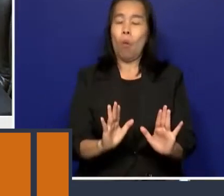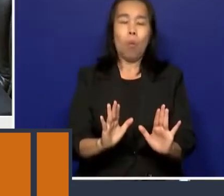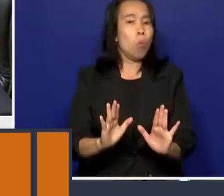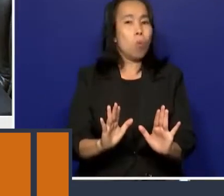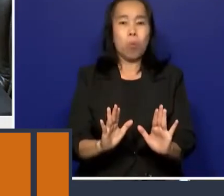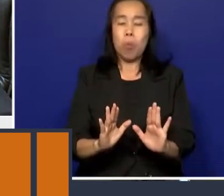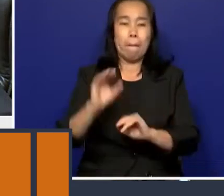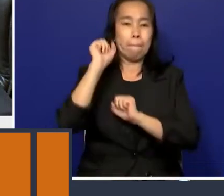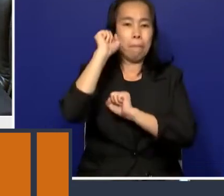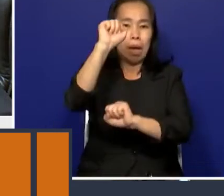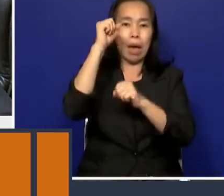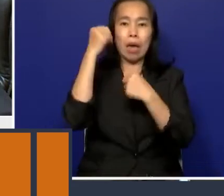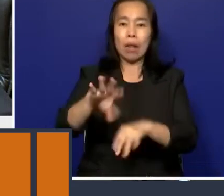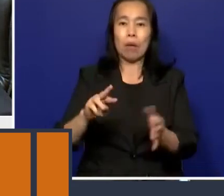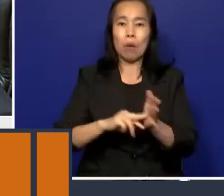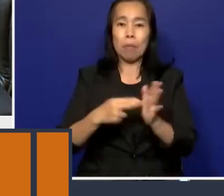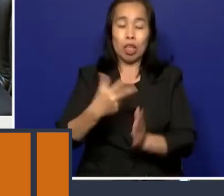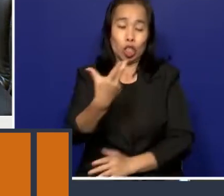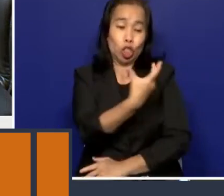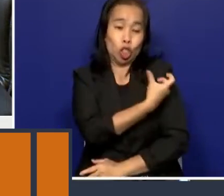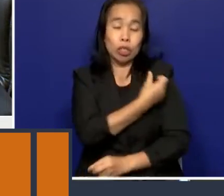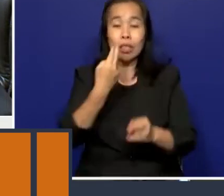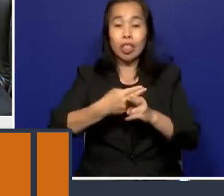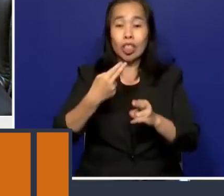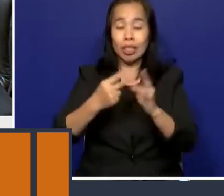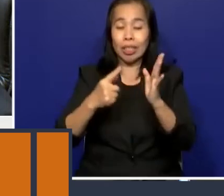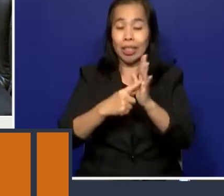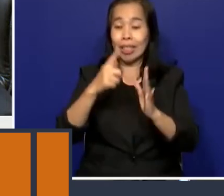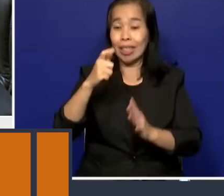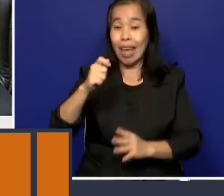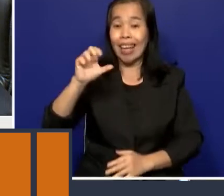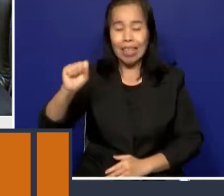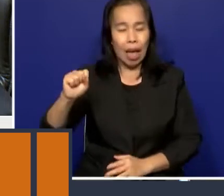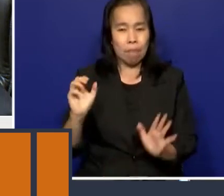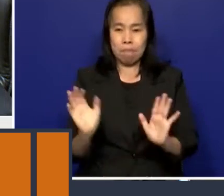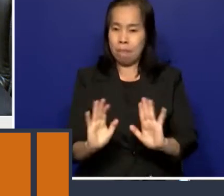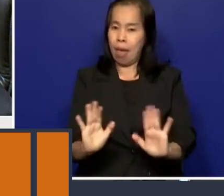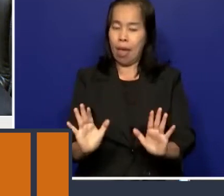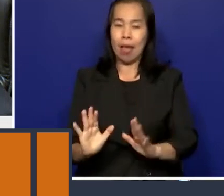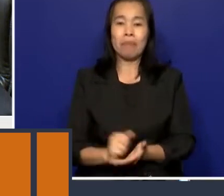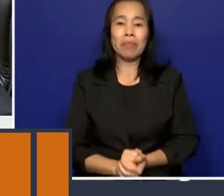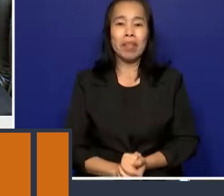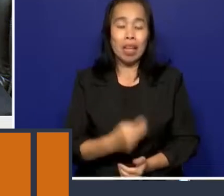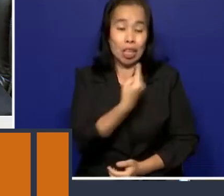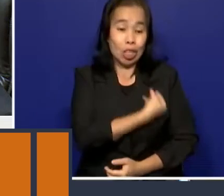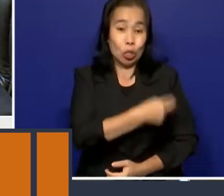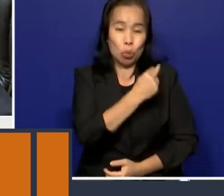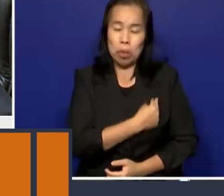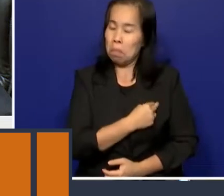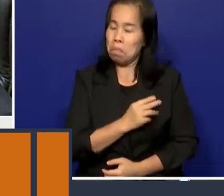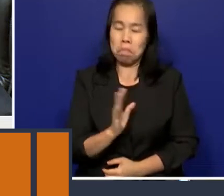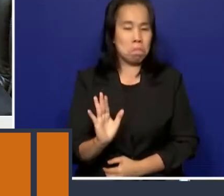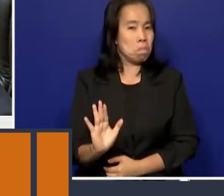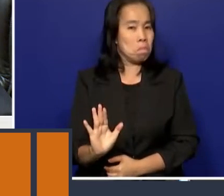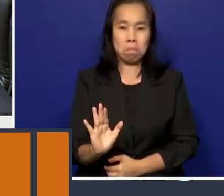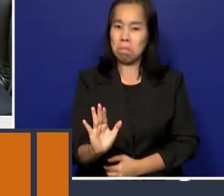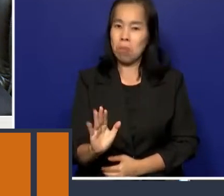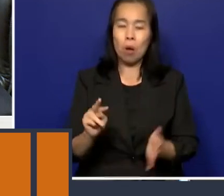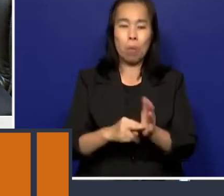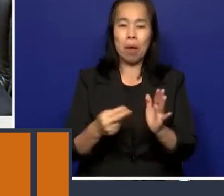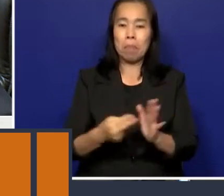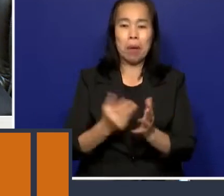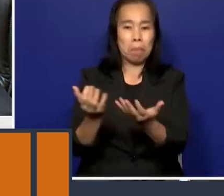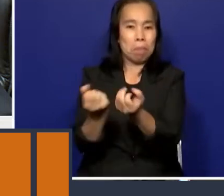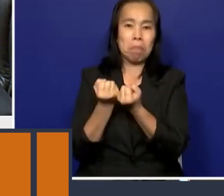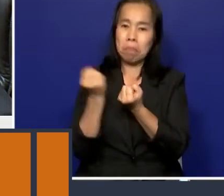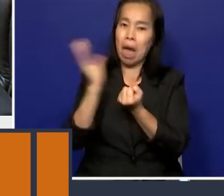กาศจำกการใช้งานวักซีน AstraZenecaกับกลุมผู้สูงอายุซวิสแแลนดนหนักเลยครบถึงกับมีการสั่งชะลอการนุ